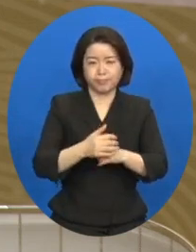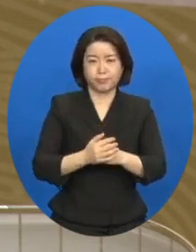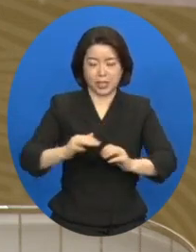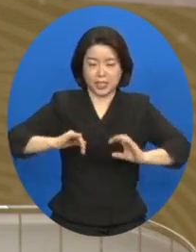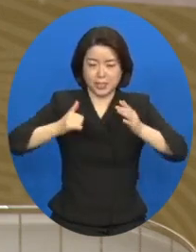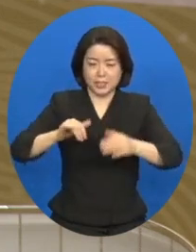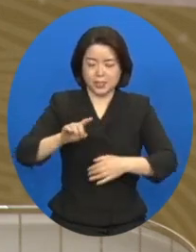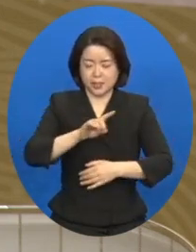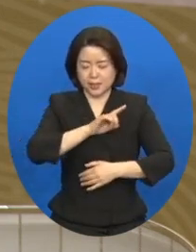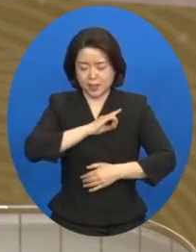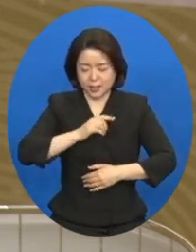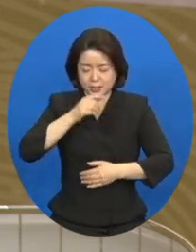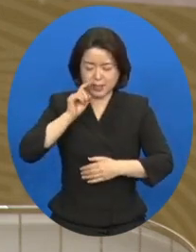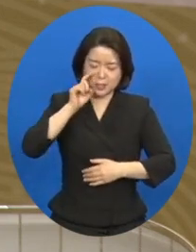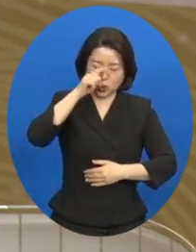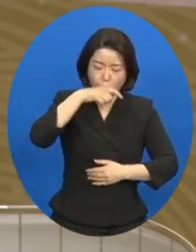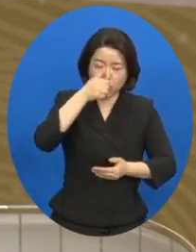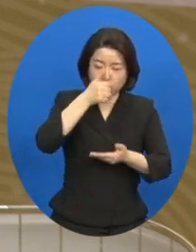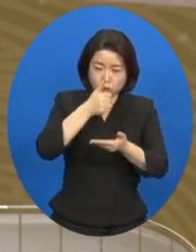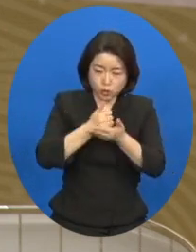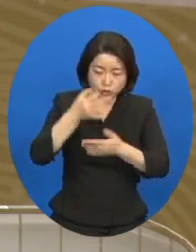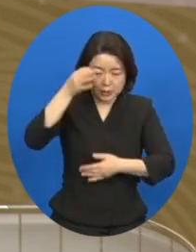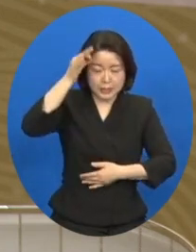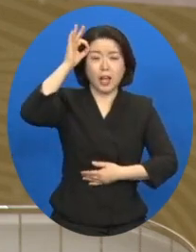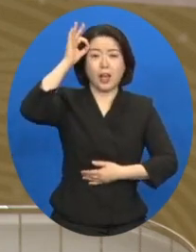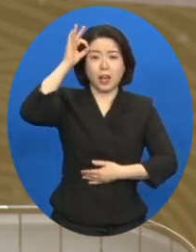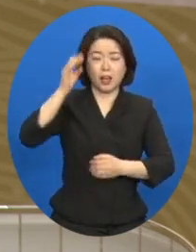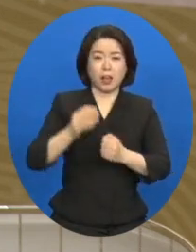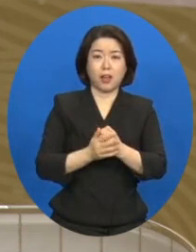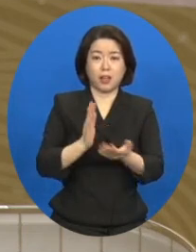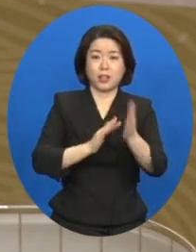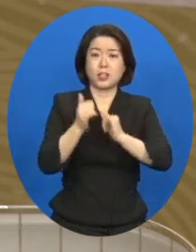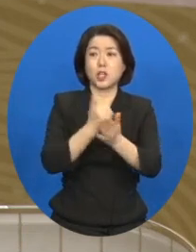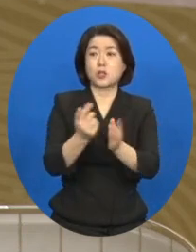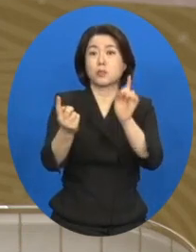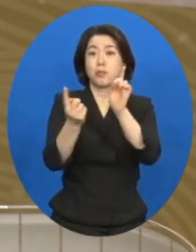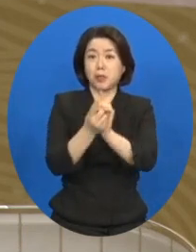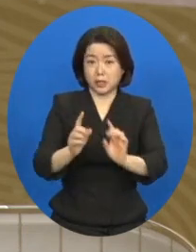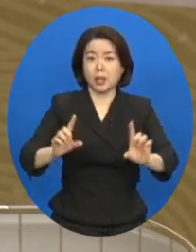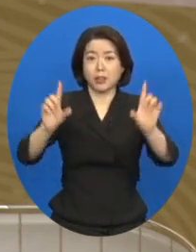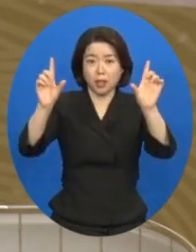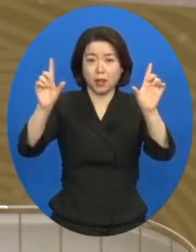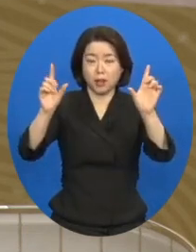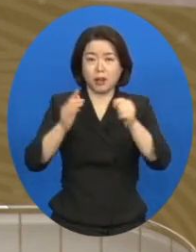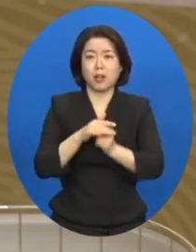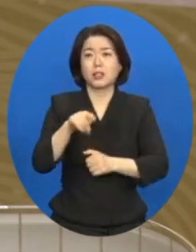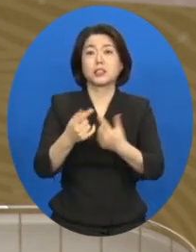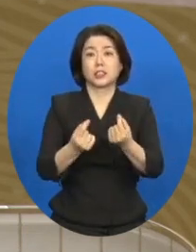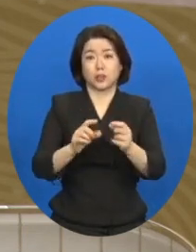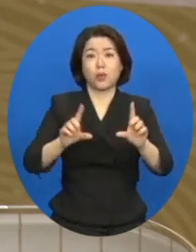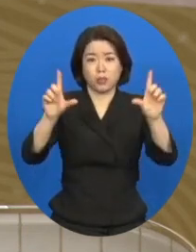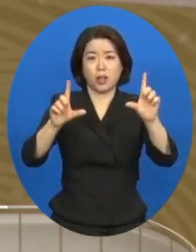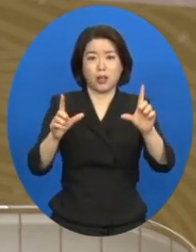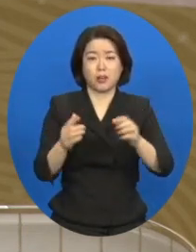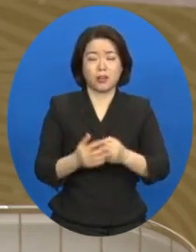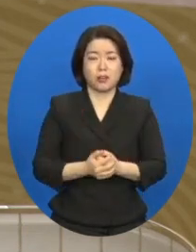가장 더러운 죄인인 것을 깨달았어요. 예수님을 만난 날이 그런 날인 거예요.